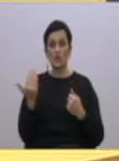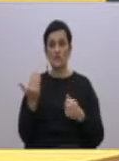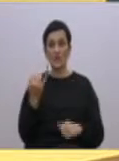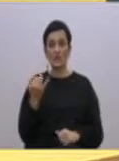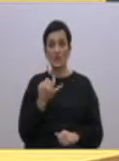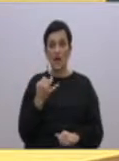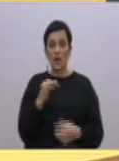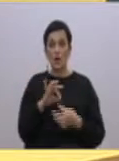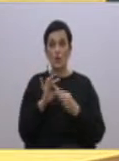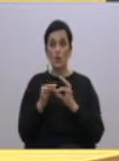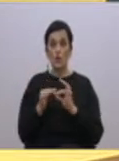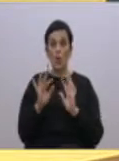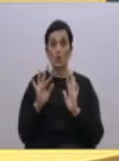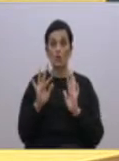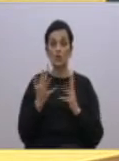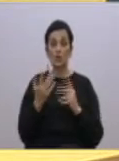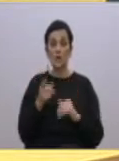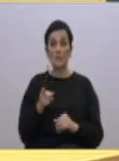გაინტერესებთ ამ კონკრეტულ შემთხვევაში,